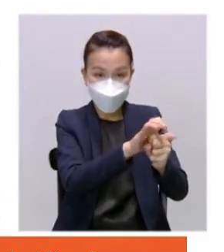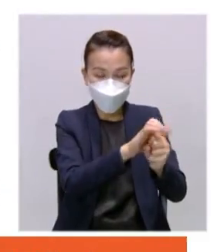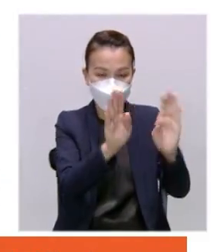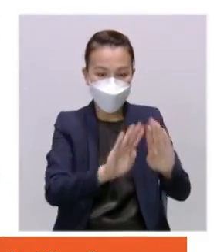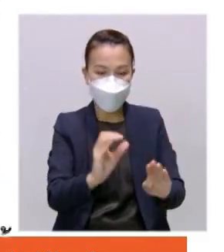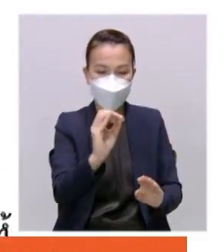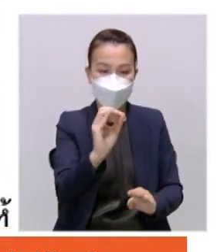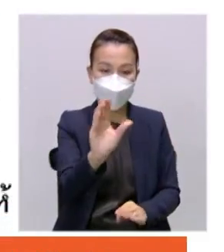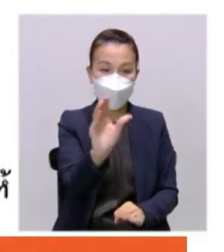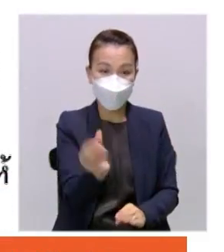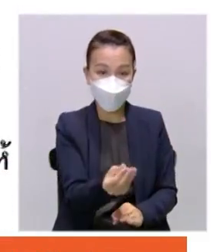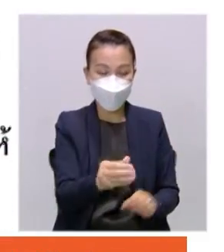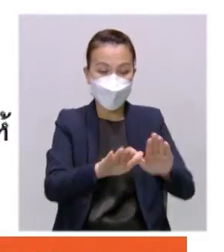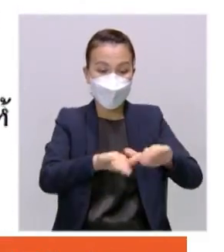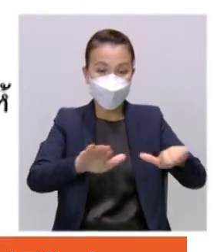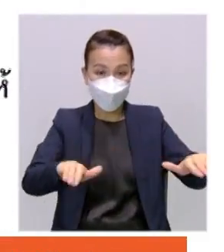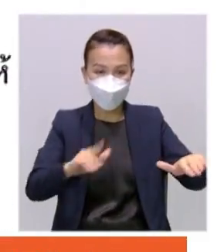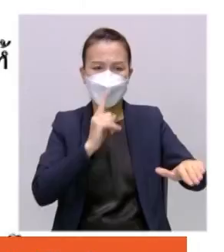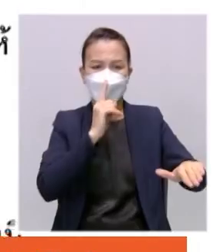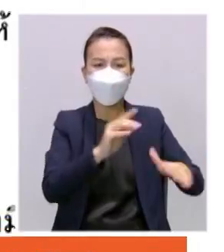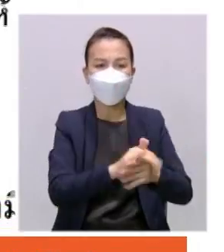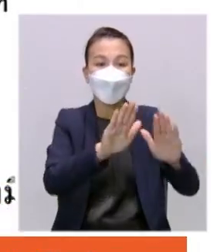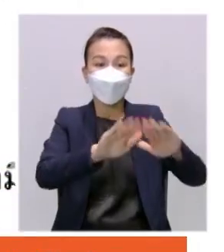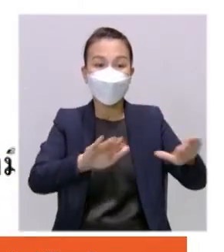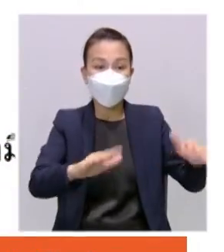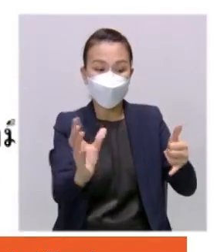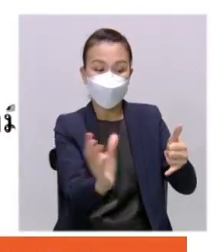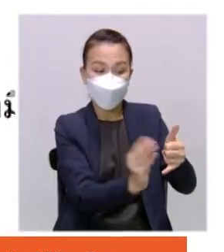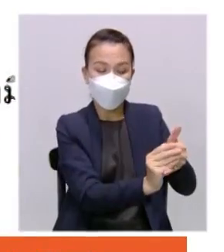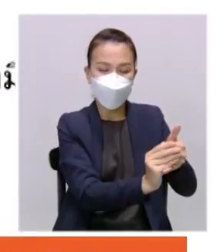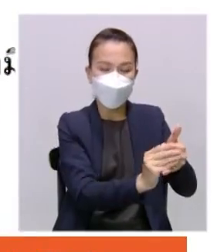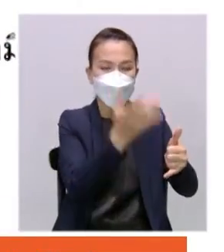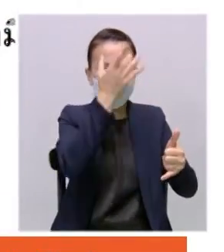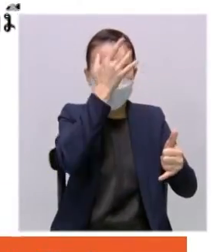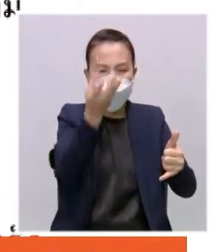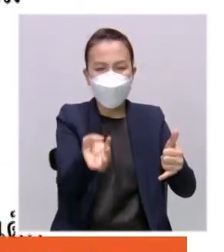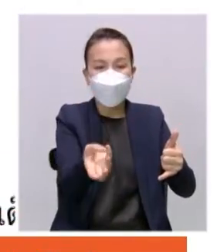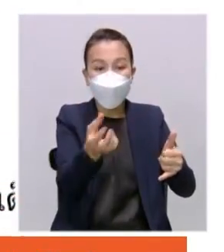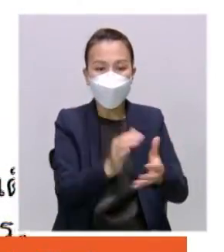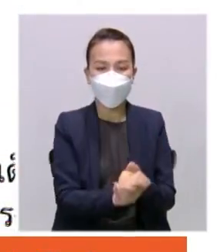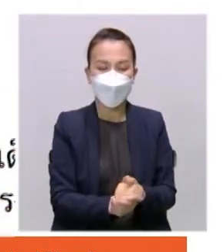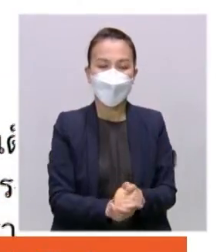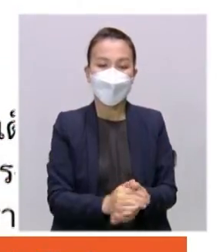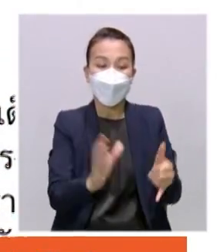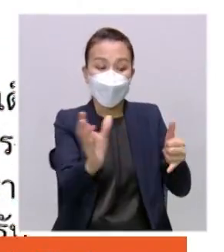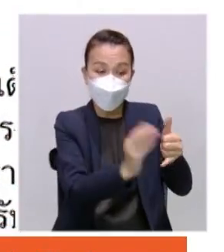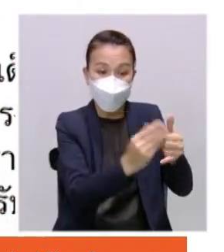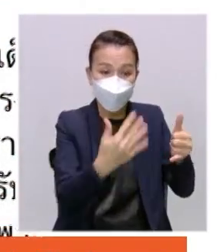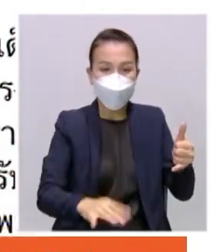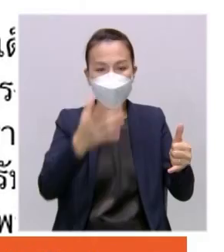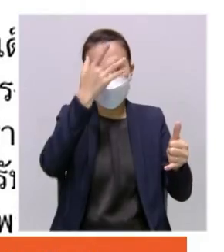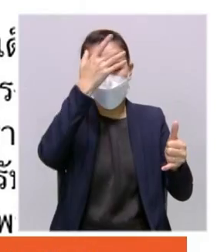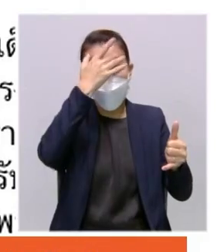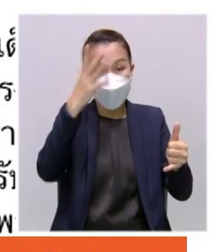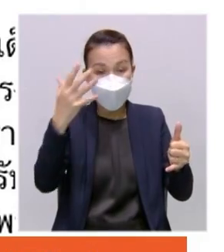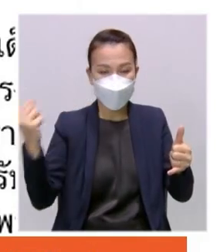เด็กโดยระบุว่าเด็กติดเชื้อโควิด-19 อาการจะน้อยมากหรือส่วนใหญ่ไม่มีอาการจึงไม่เป็นอันตรายถึงชี